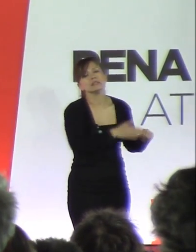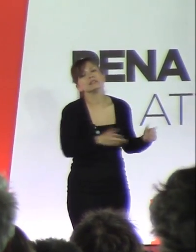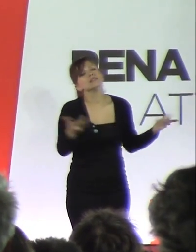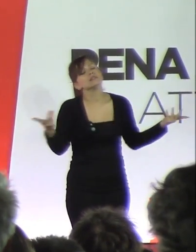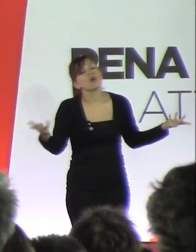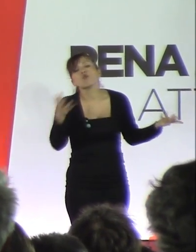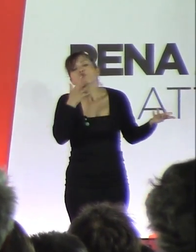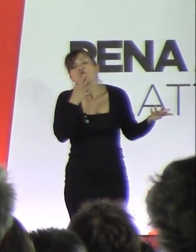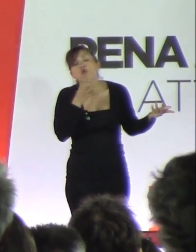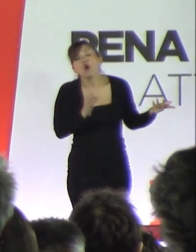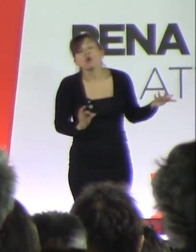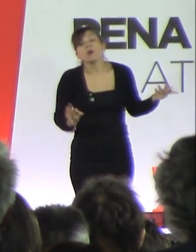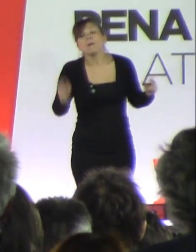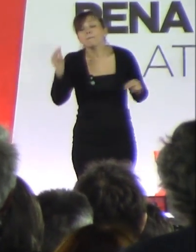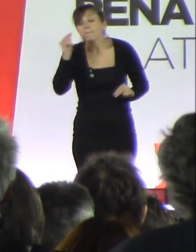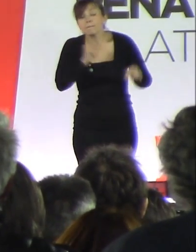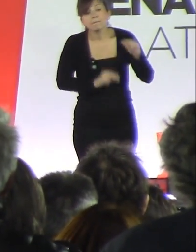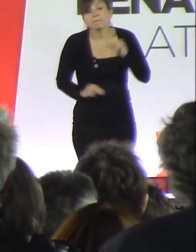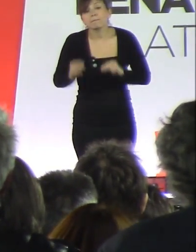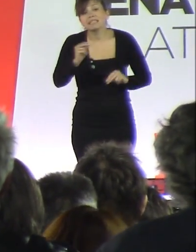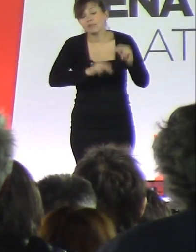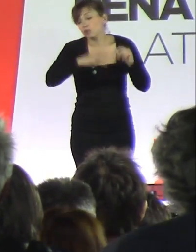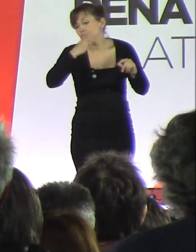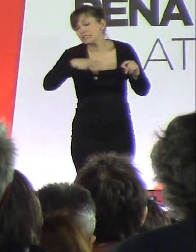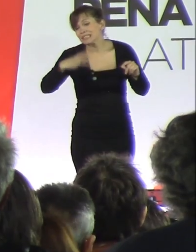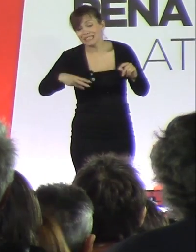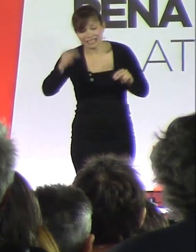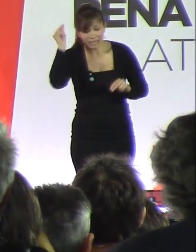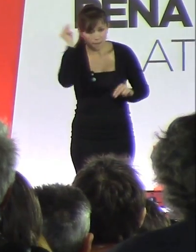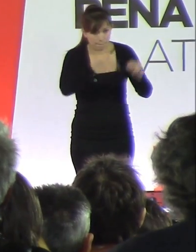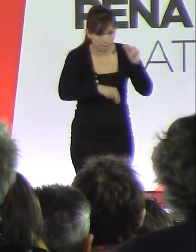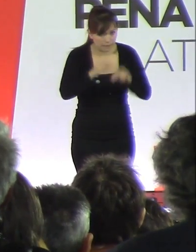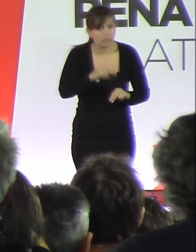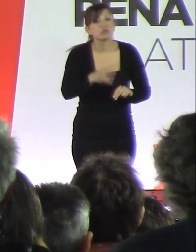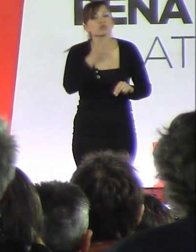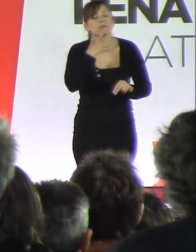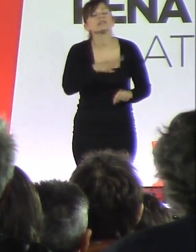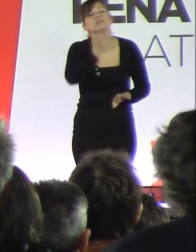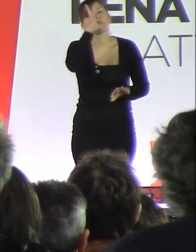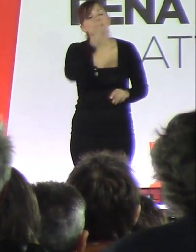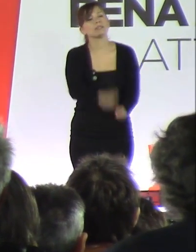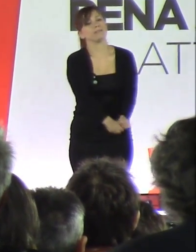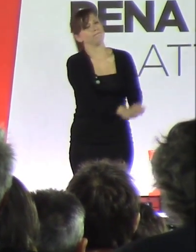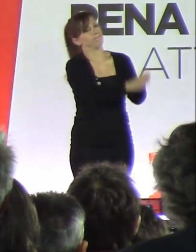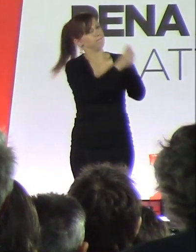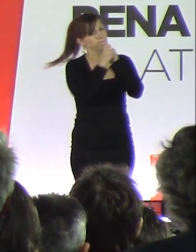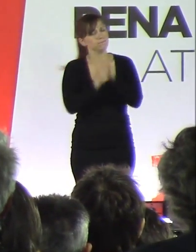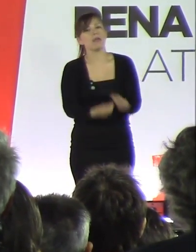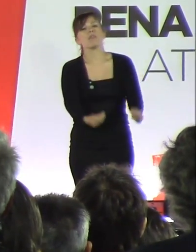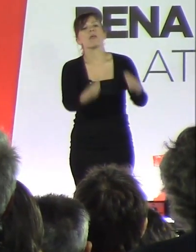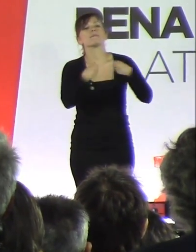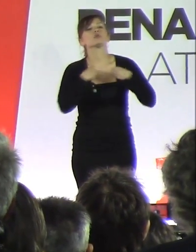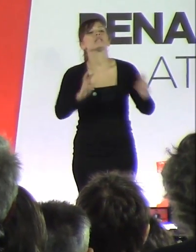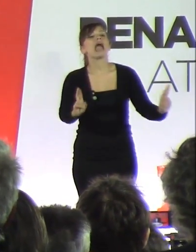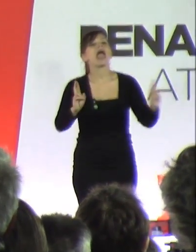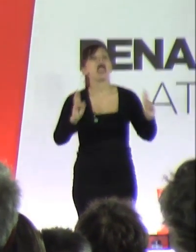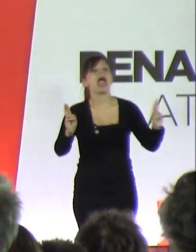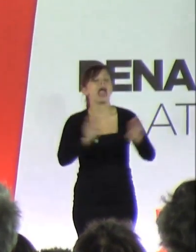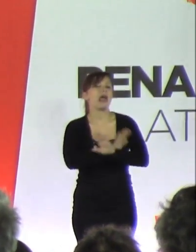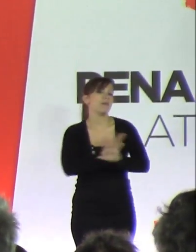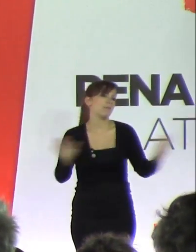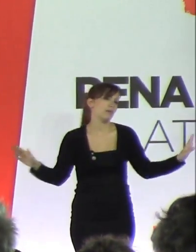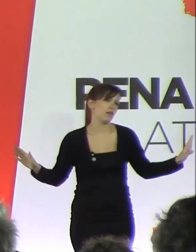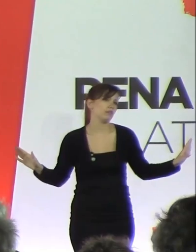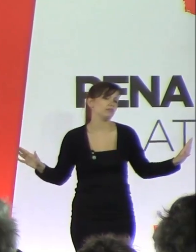ιστορία, που η ψήφος στο ΣΥΡΙΖΑ είναι βόλη για την αλλαγή, είναι ελπίδα για ένα καλύτερο αύριο,